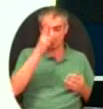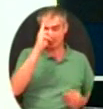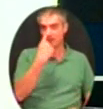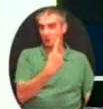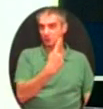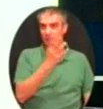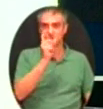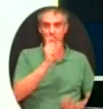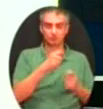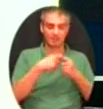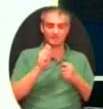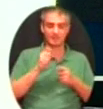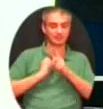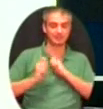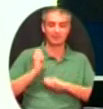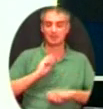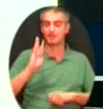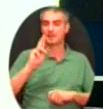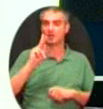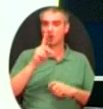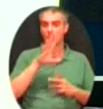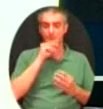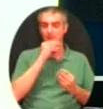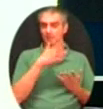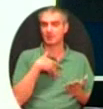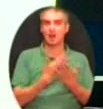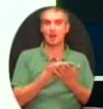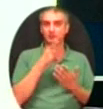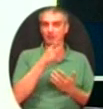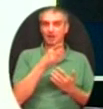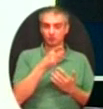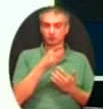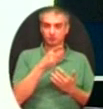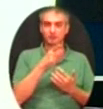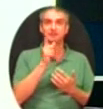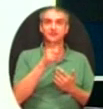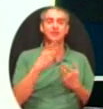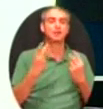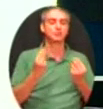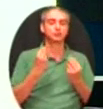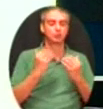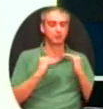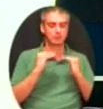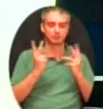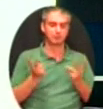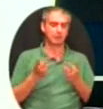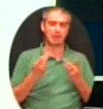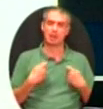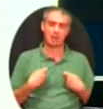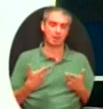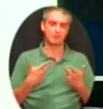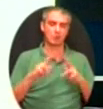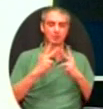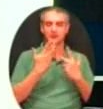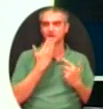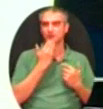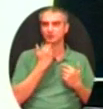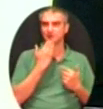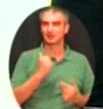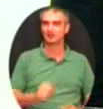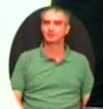הליכוד. יש אנשים, חברת הכנסת ברקו לדוגמה, שמדברת על הצעה הזאת, וזה גם דבר שיחסית קל למכור לציבור